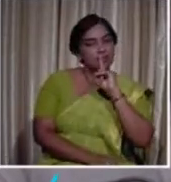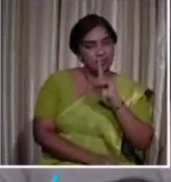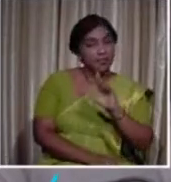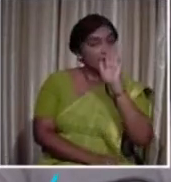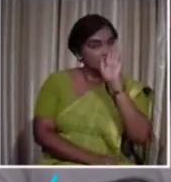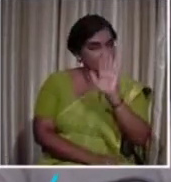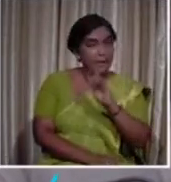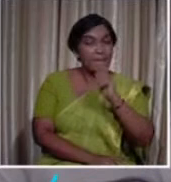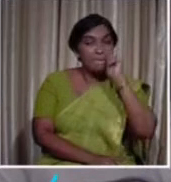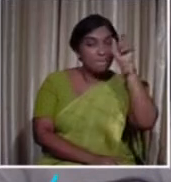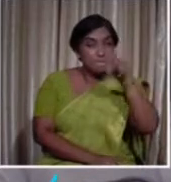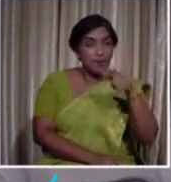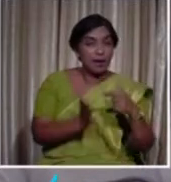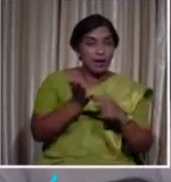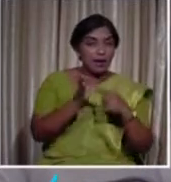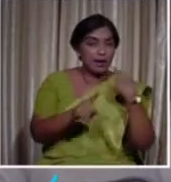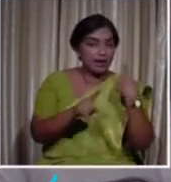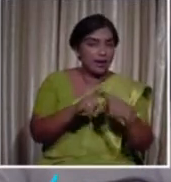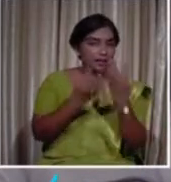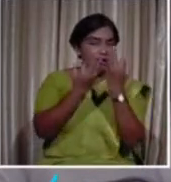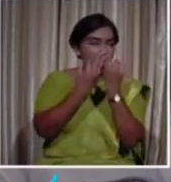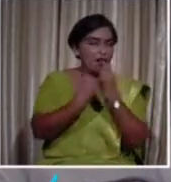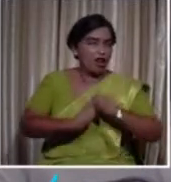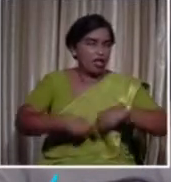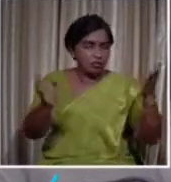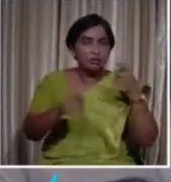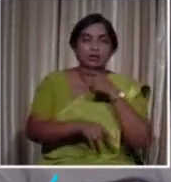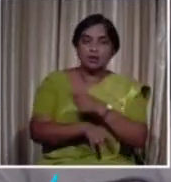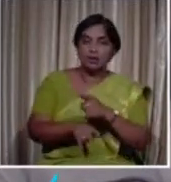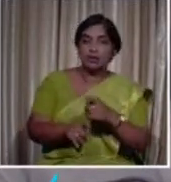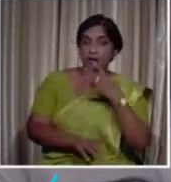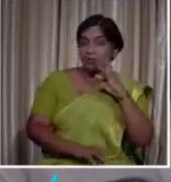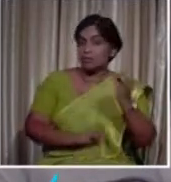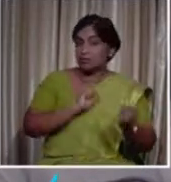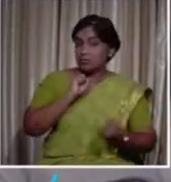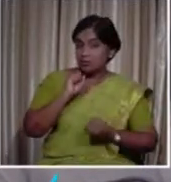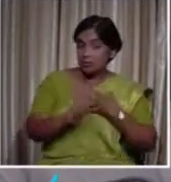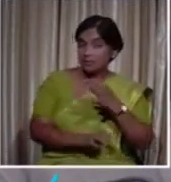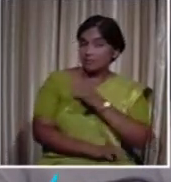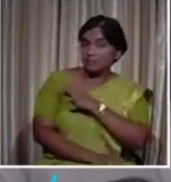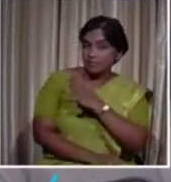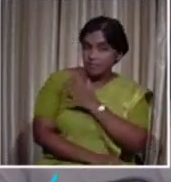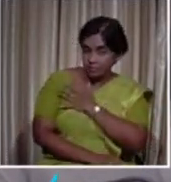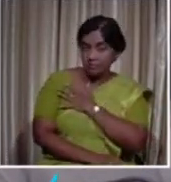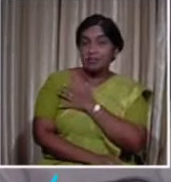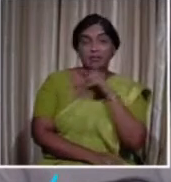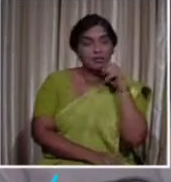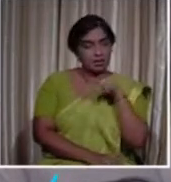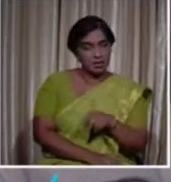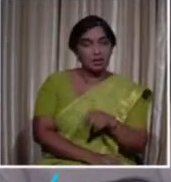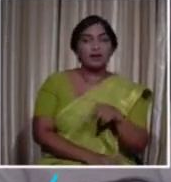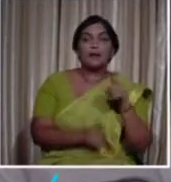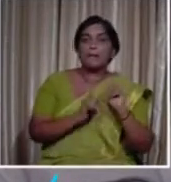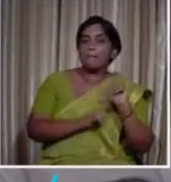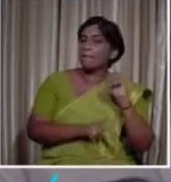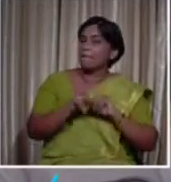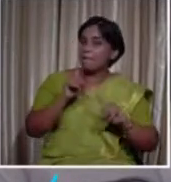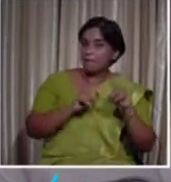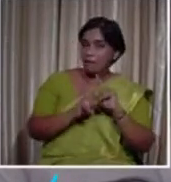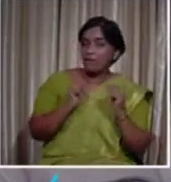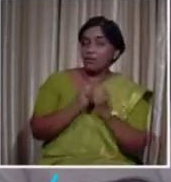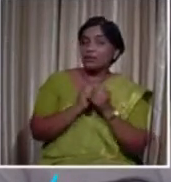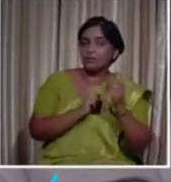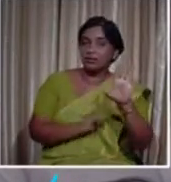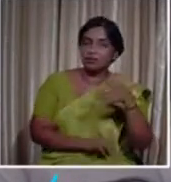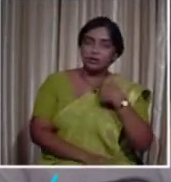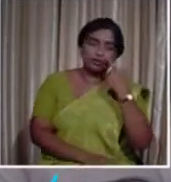හැබැයි මිනිසුන්ගේ බදු සල්ලි විනාශ කරලා ඔවුන්ගේ කෝපයට වෛරයට ගොදුරු වෙන තැනට මේ පාර්ලිමේන්තුව පත්වීම